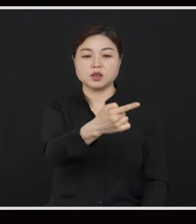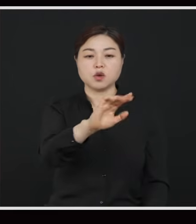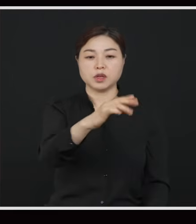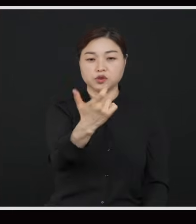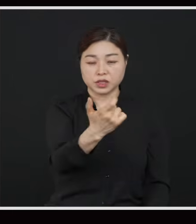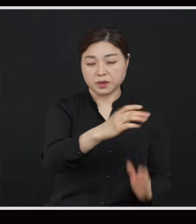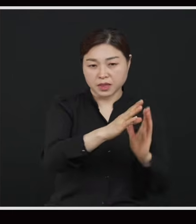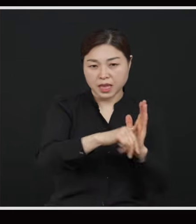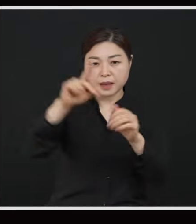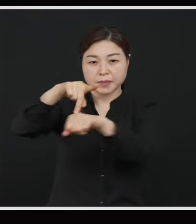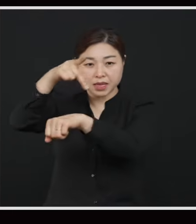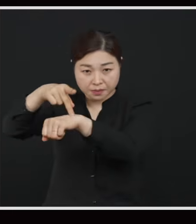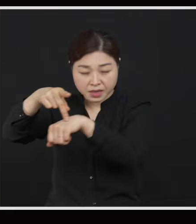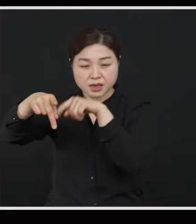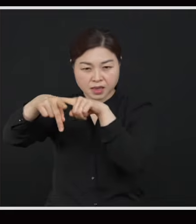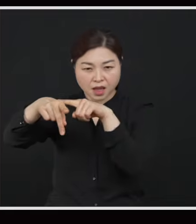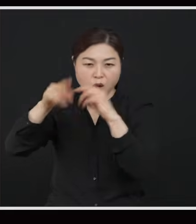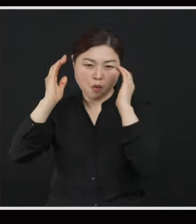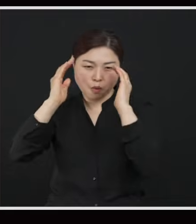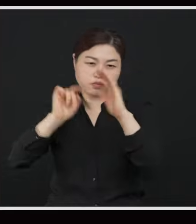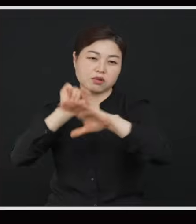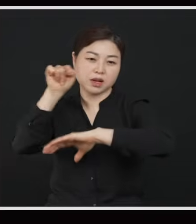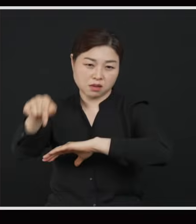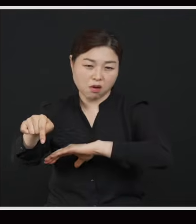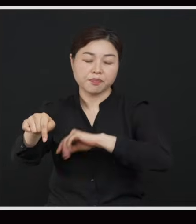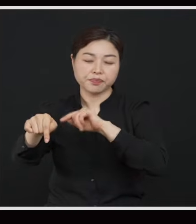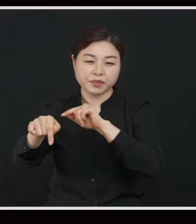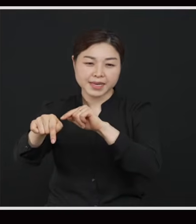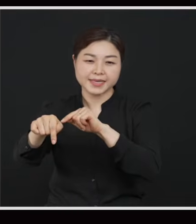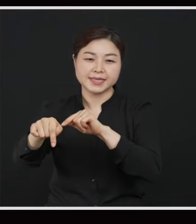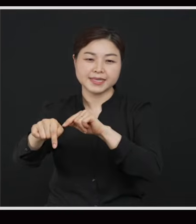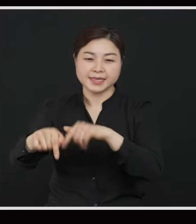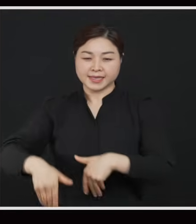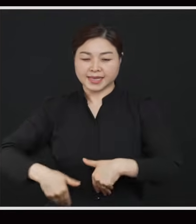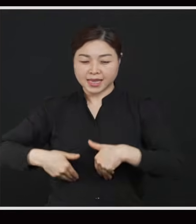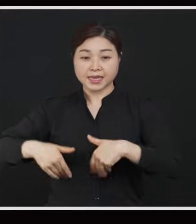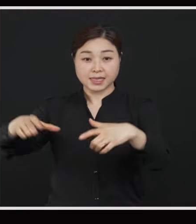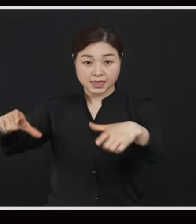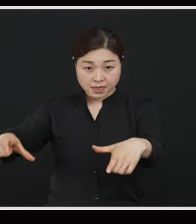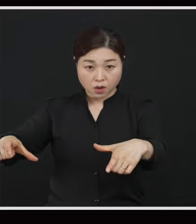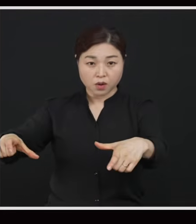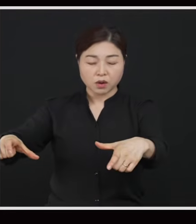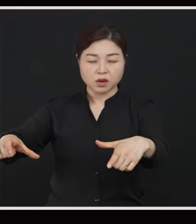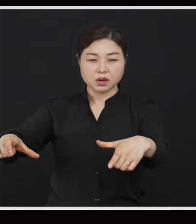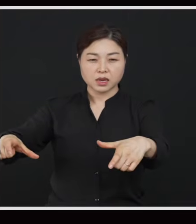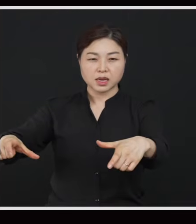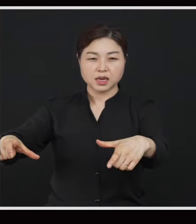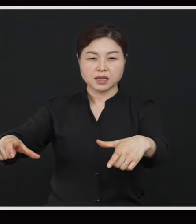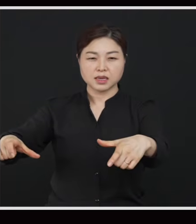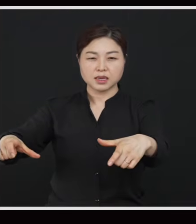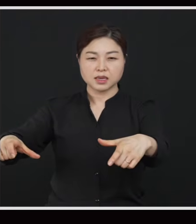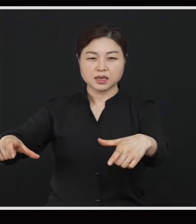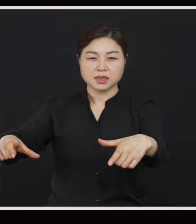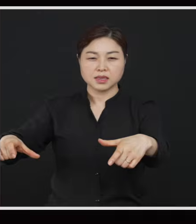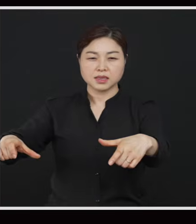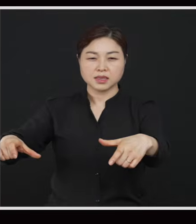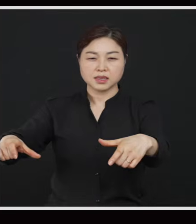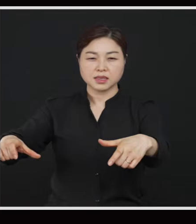필리핀에 연수를 가서 이 남방계 그